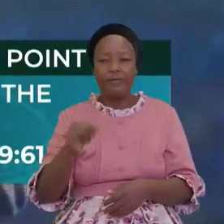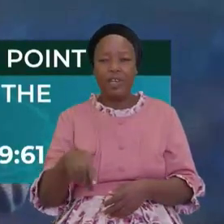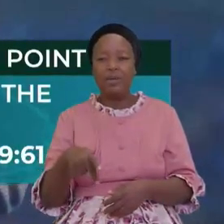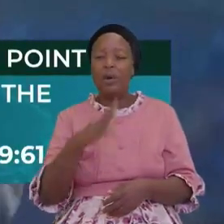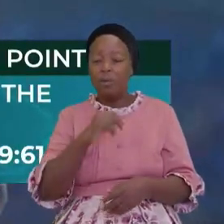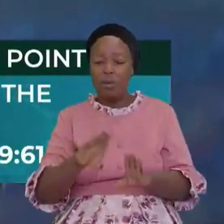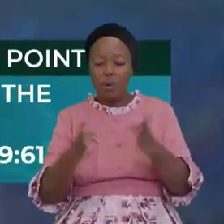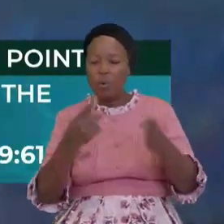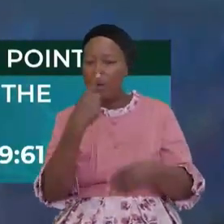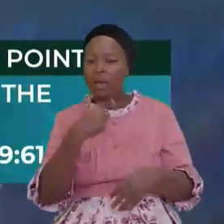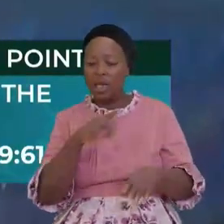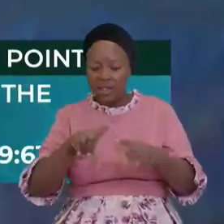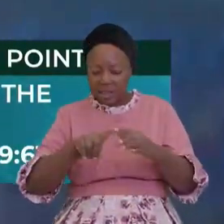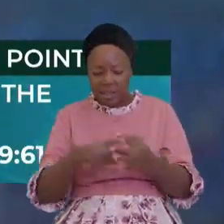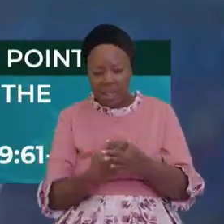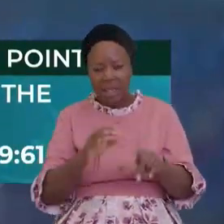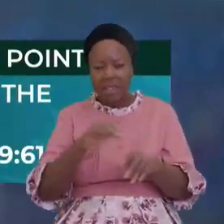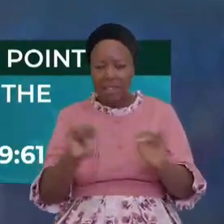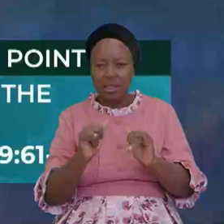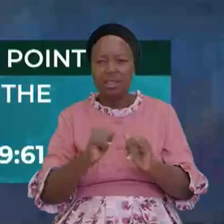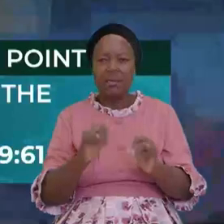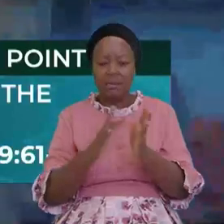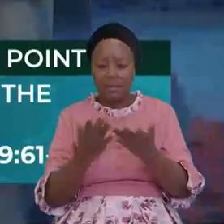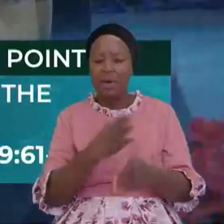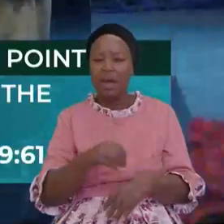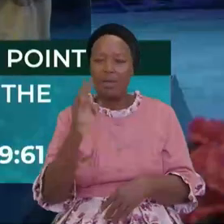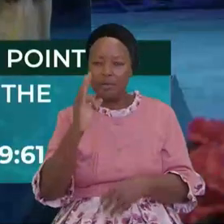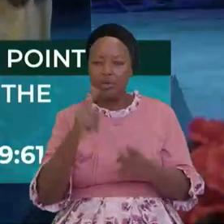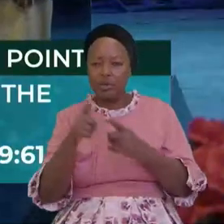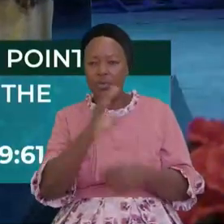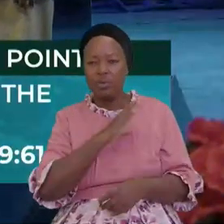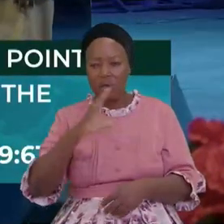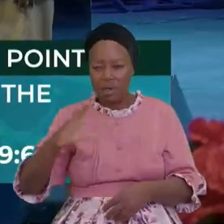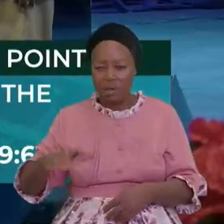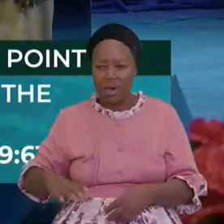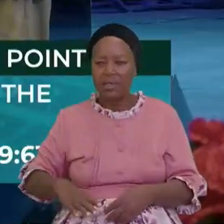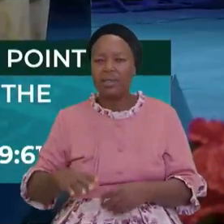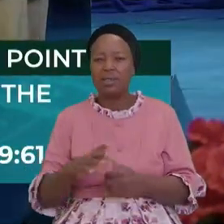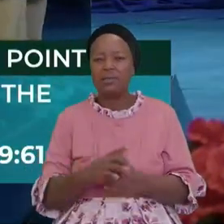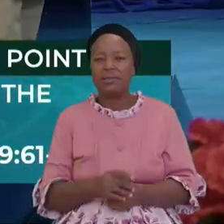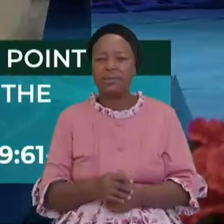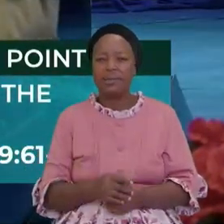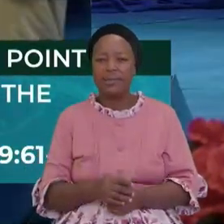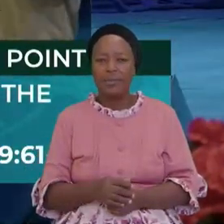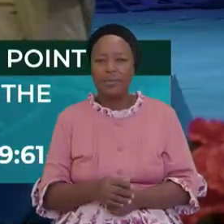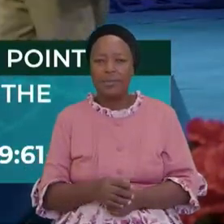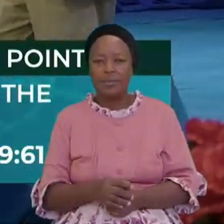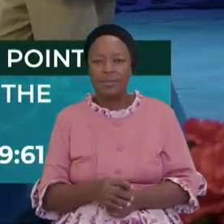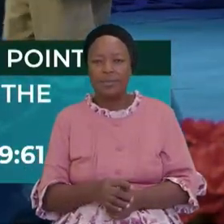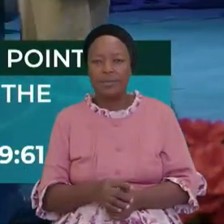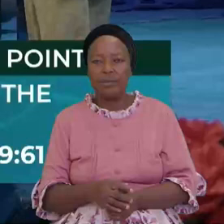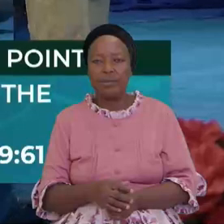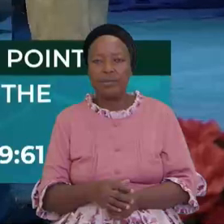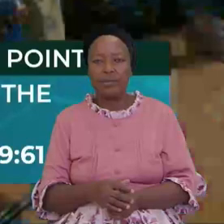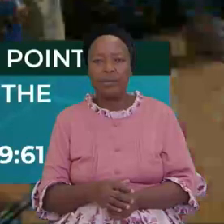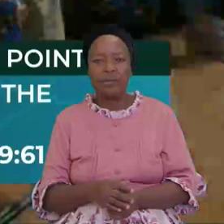Quelqu'un, un Philippe, doit ouvrir sa bouche et commençant par ses paroles, pourra t'annoncer ce